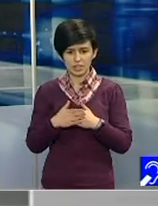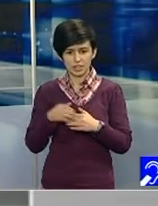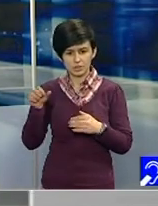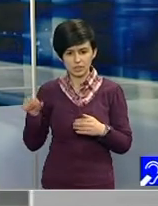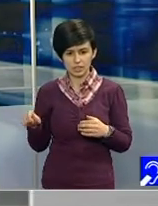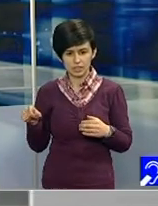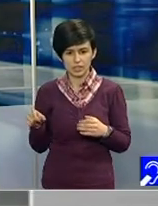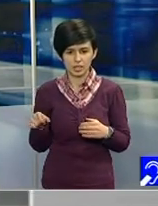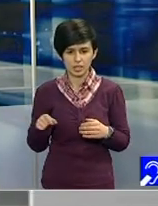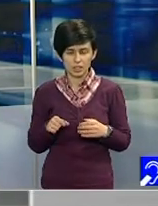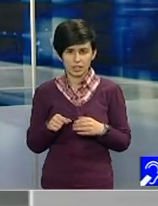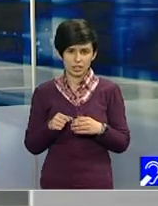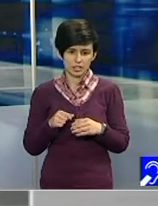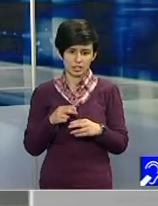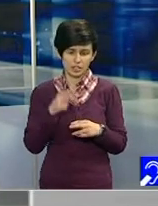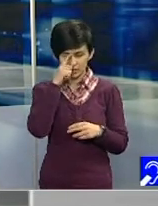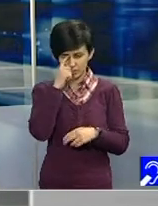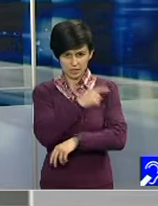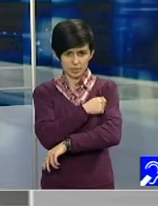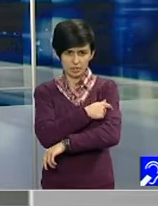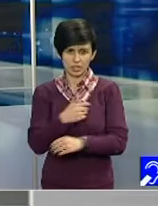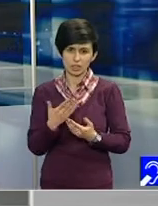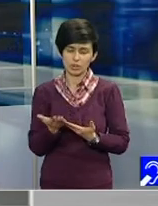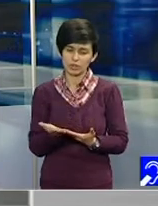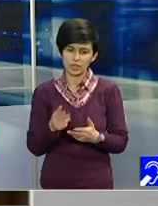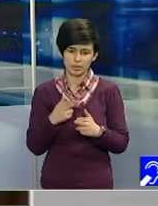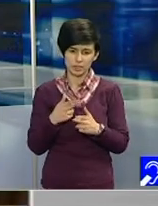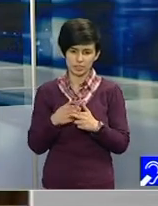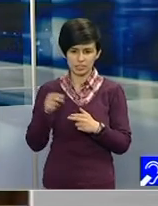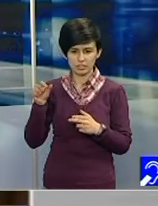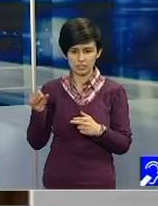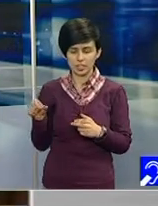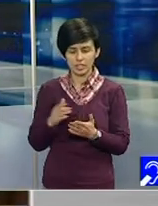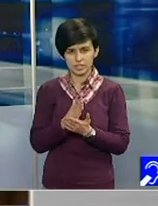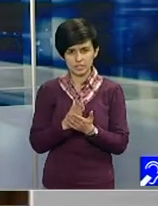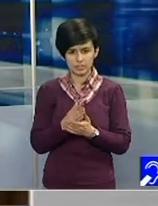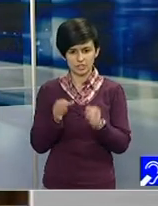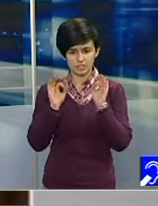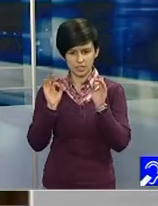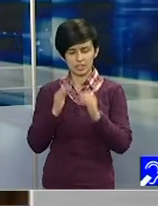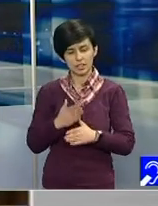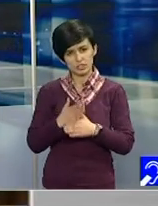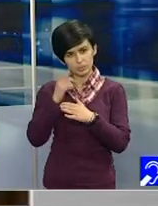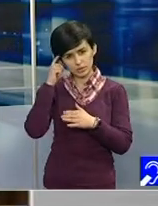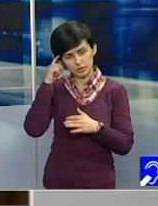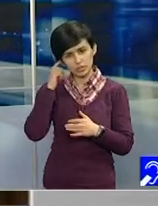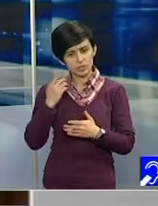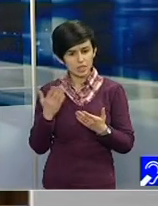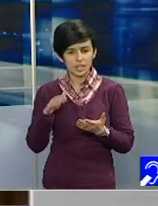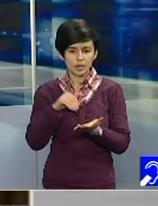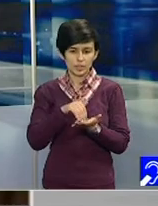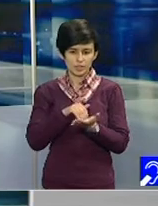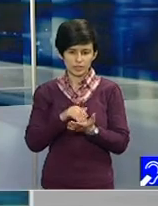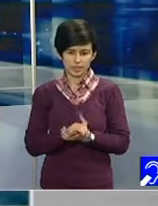măicuțe încearcă în fiecare zi să le ofere pacienților, pe lângă serviciile medicale de calitate și suportul psihologic de care au atâta